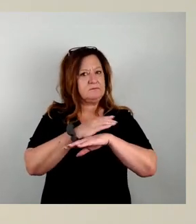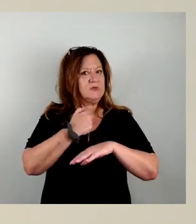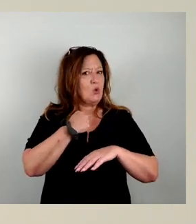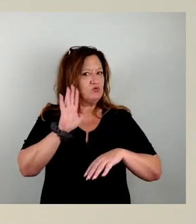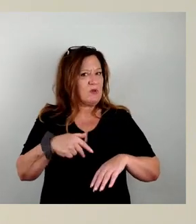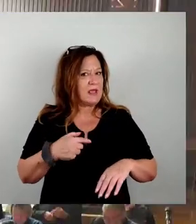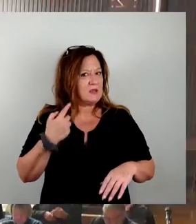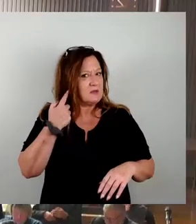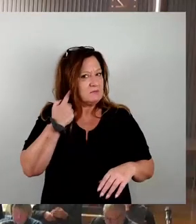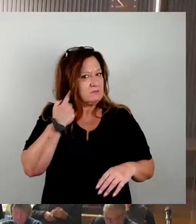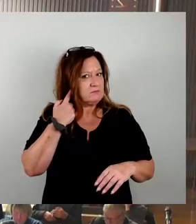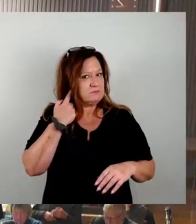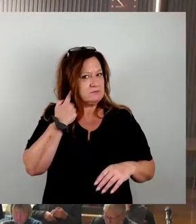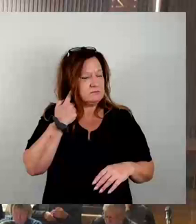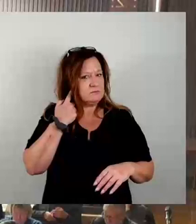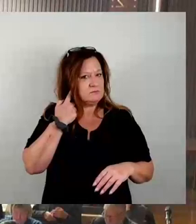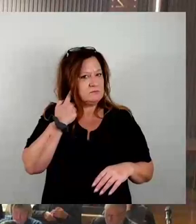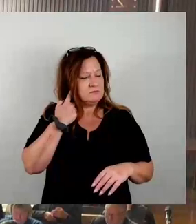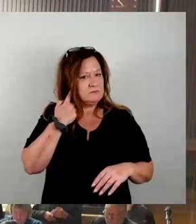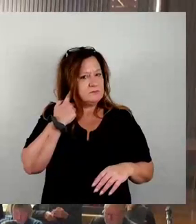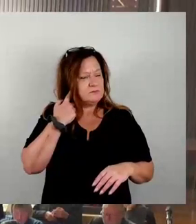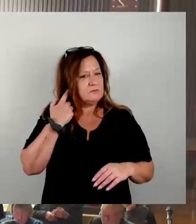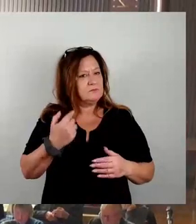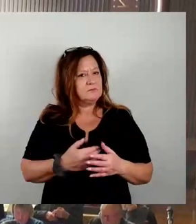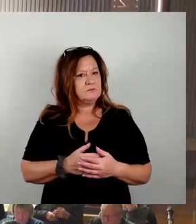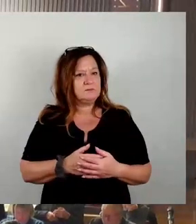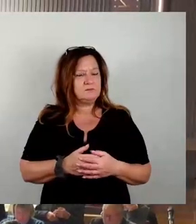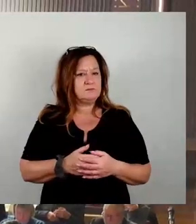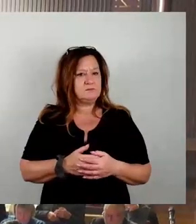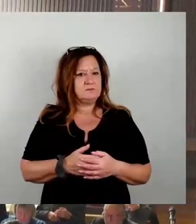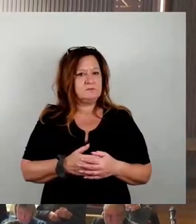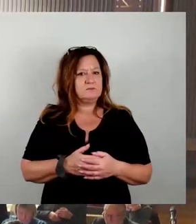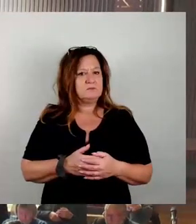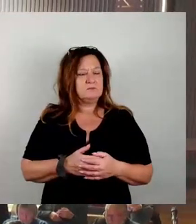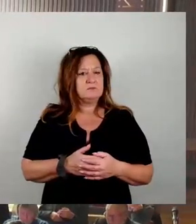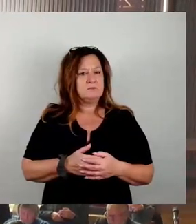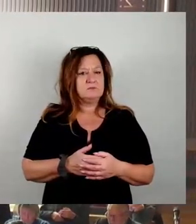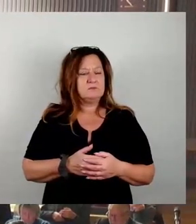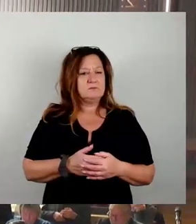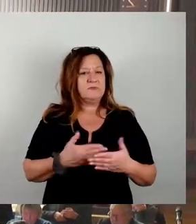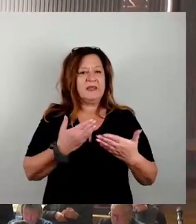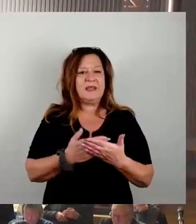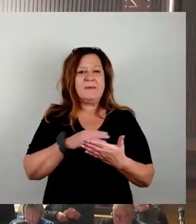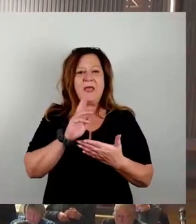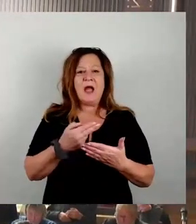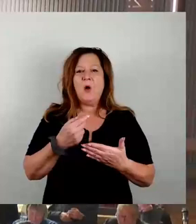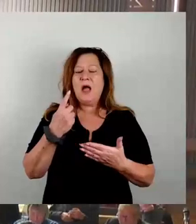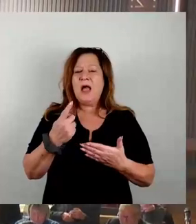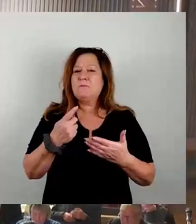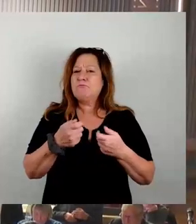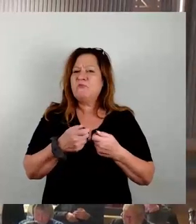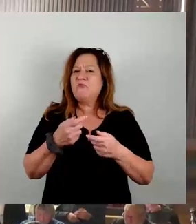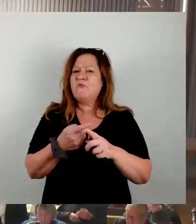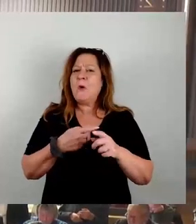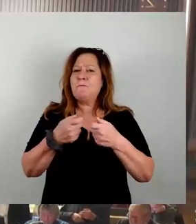Ende 2024. Überwiegend gefördert vom Bundesverkehrsministerium. Ich höre aus dem politischen Raum, dass es den Wunsch gibt,